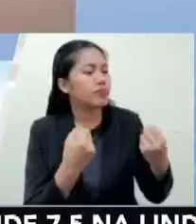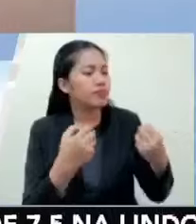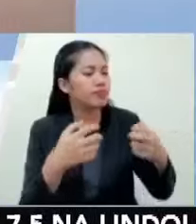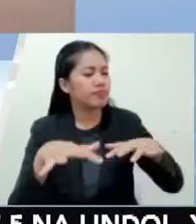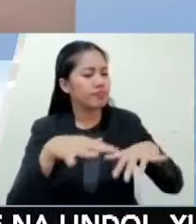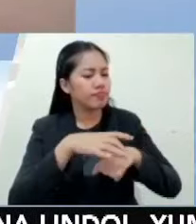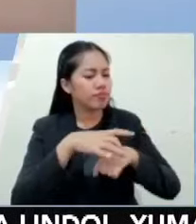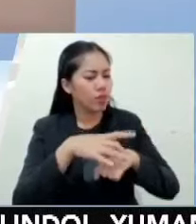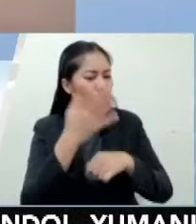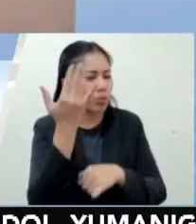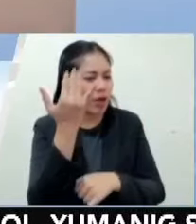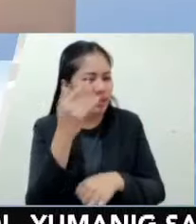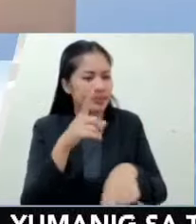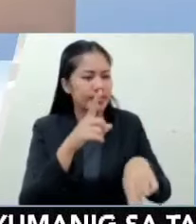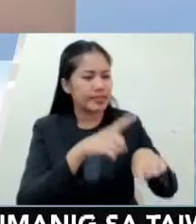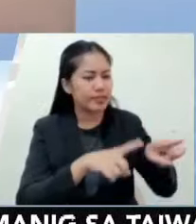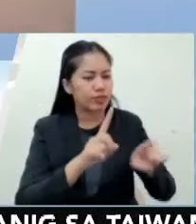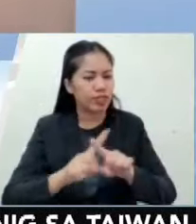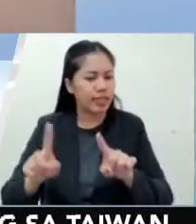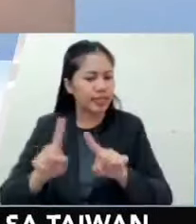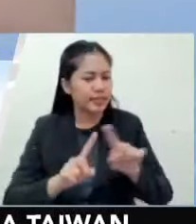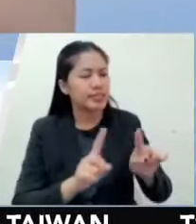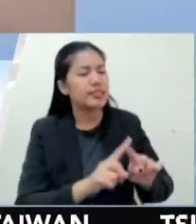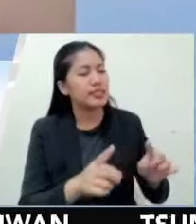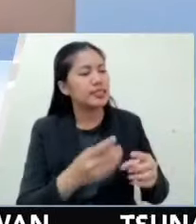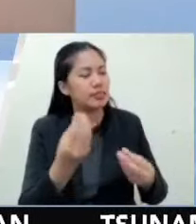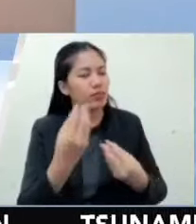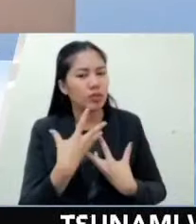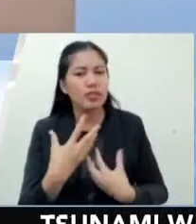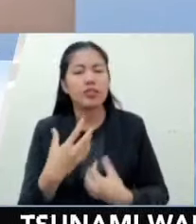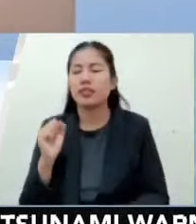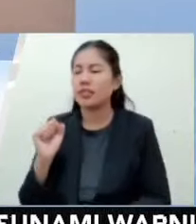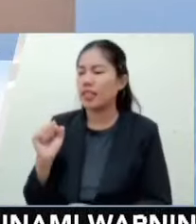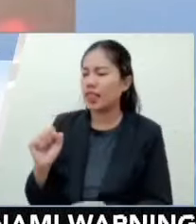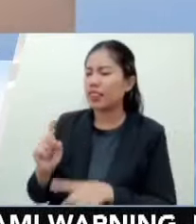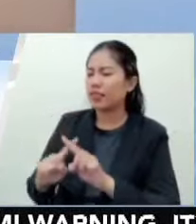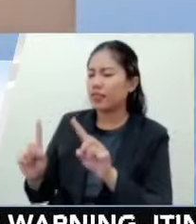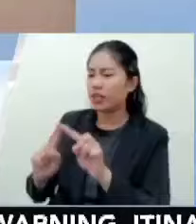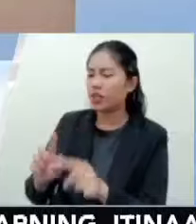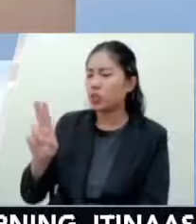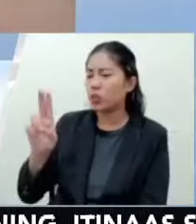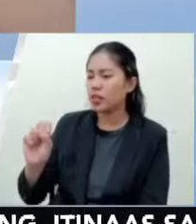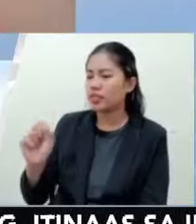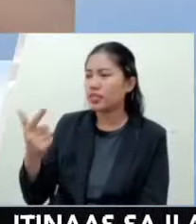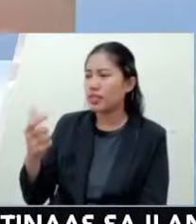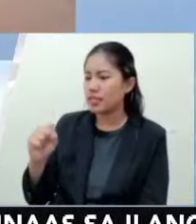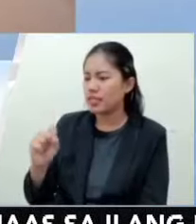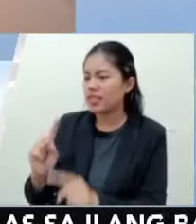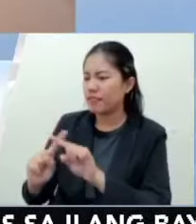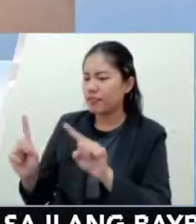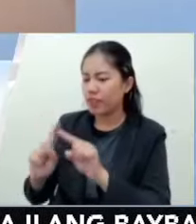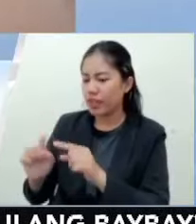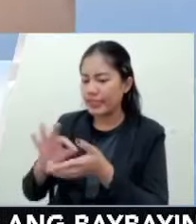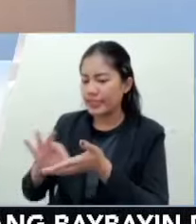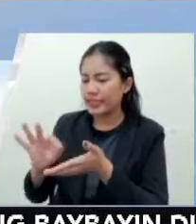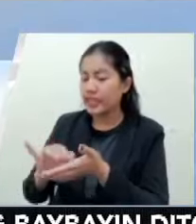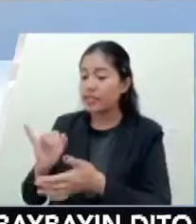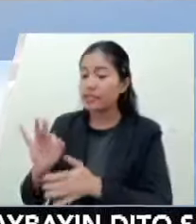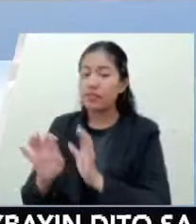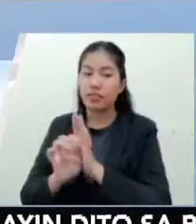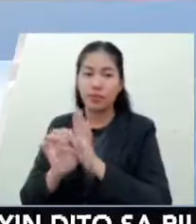sources? Depende po kasi yan. For USGS, iba yung calculation nila. Katulad din po sa atin dito, kapag may malaking paglindol sa